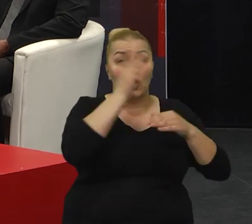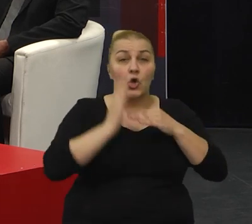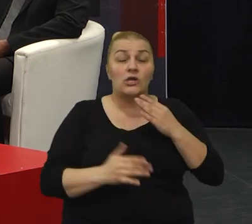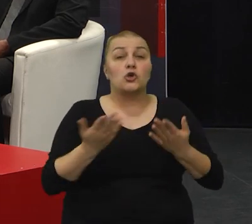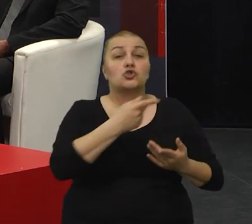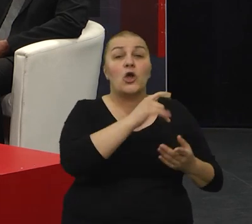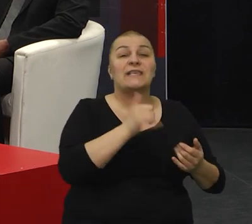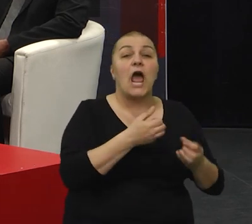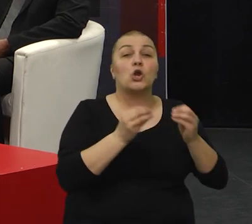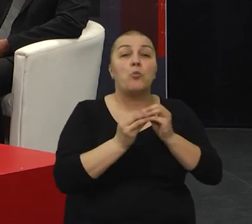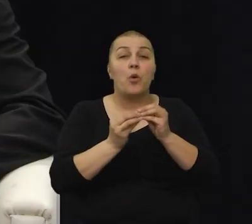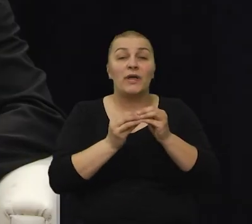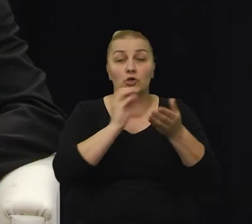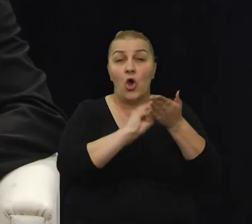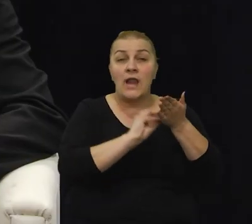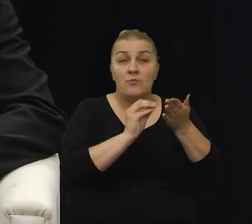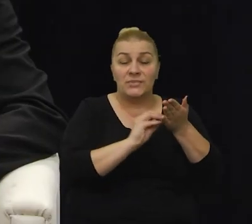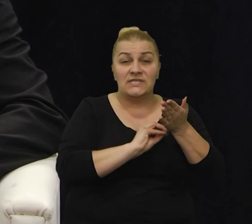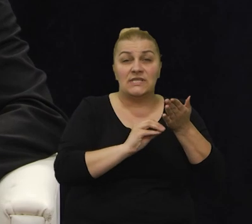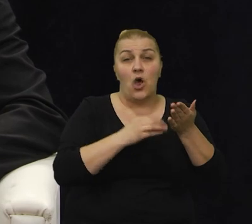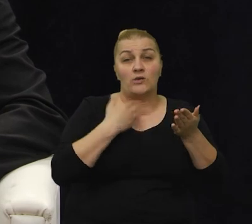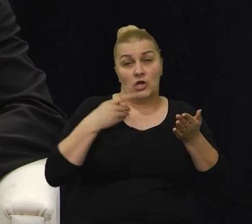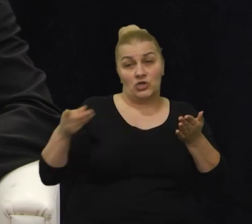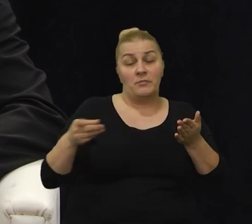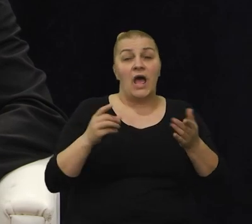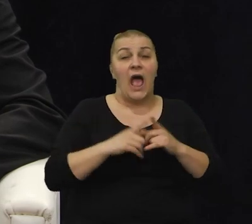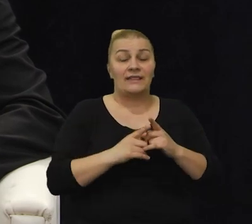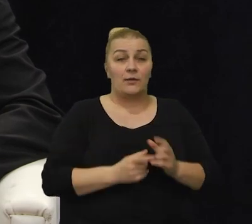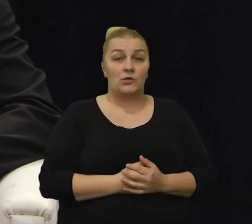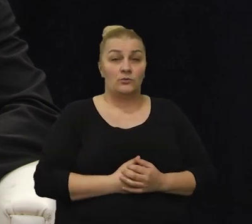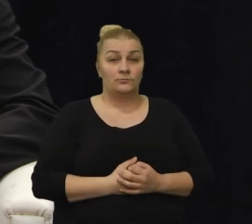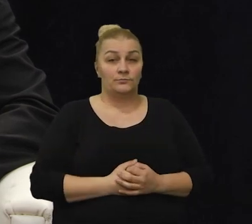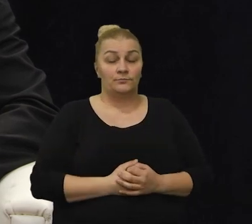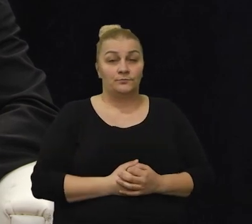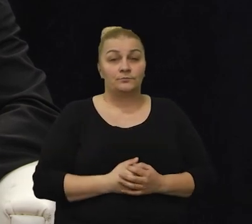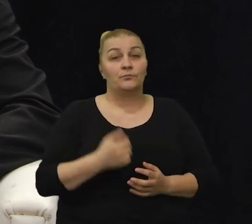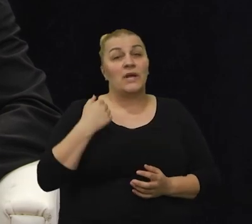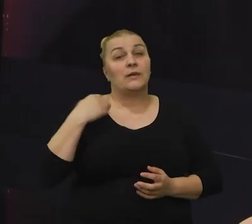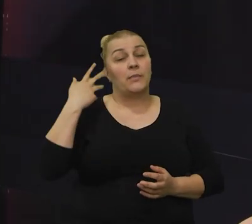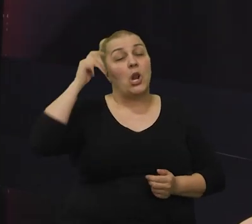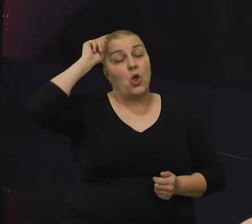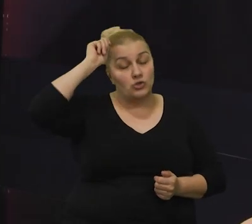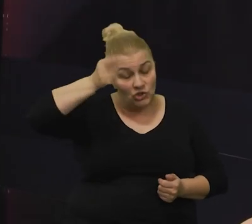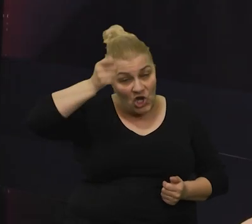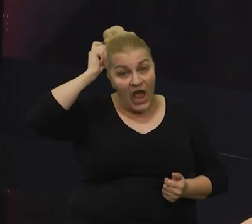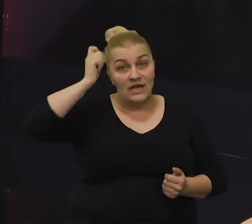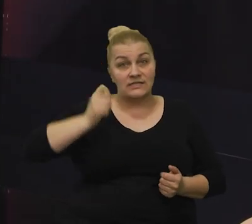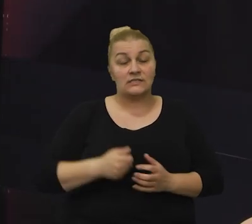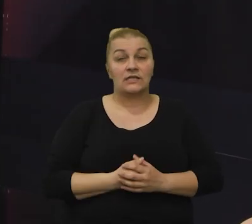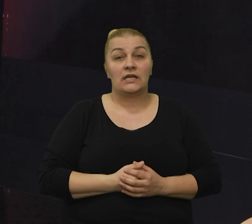početka do kraja što je Janko Bobetko napisao našem Rahimu Ademiju. Po mene je bilo izuzetno